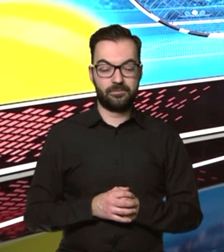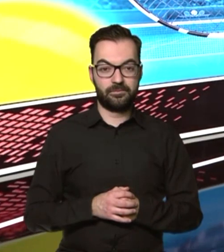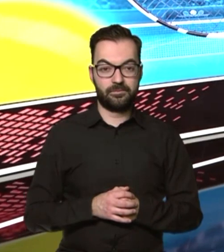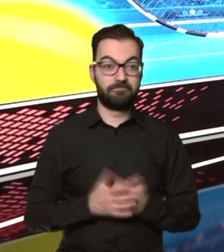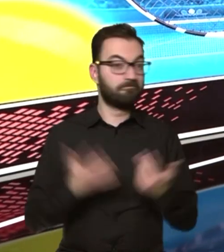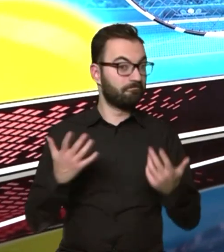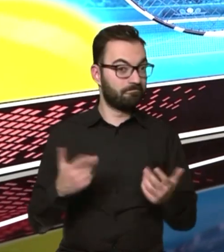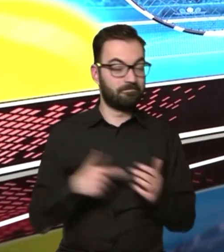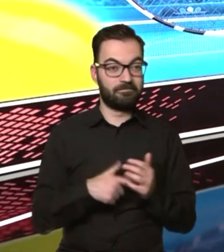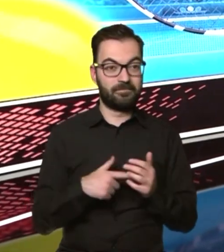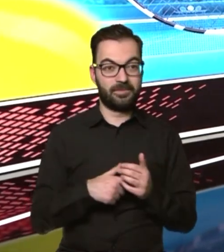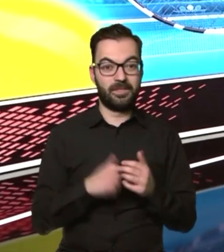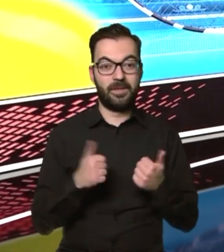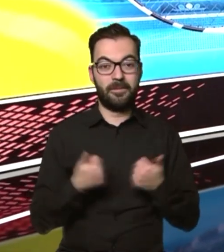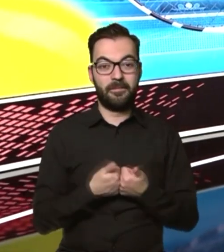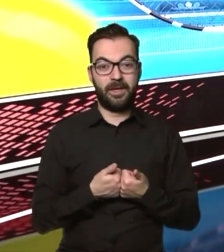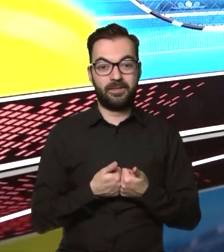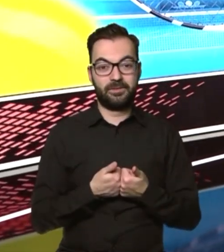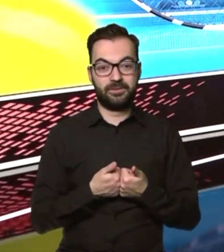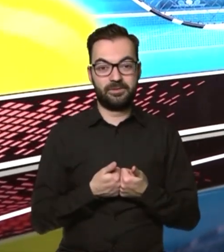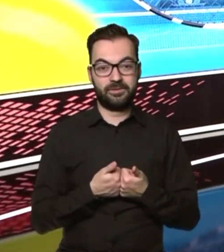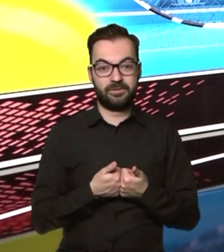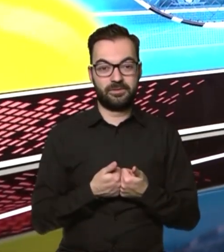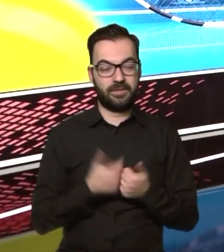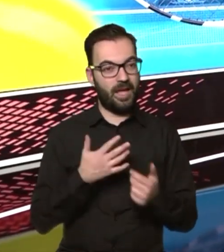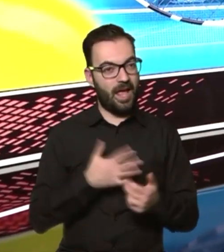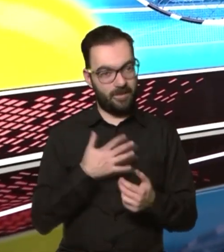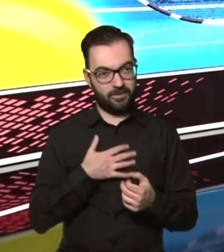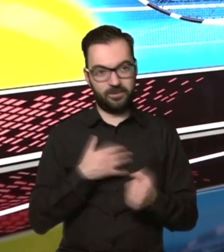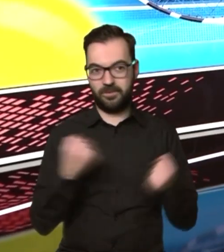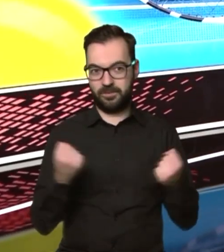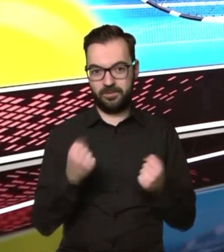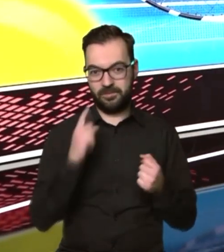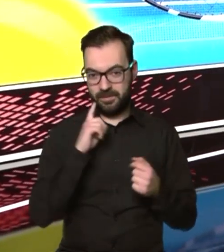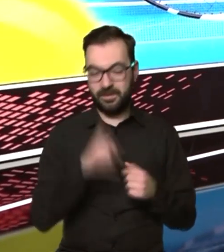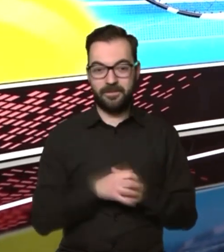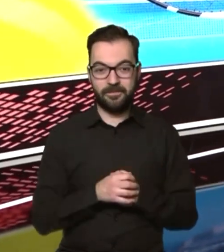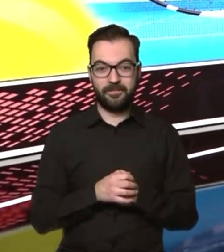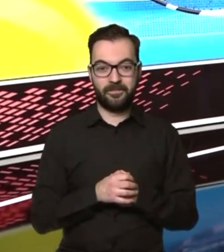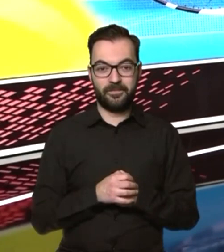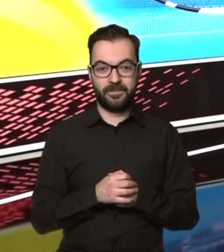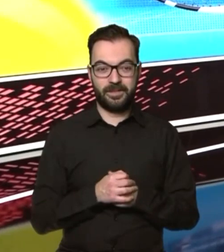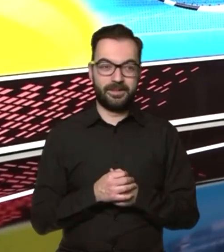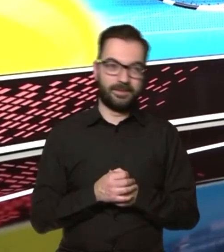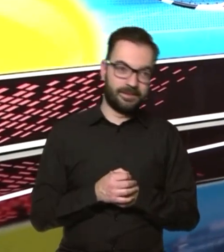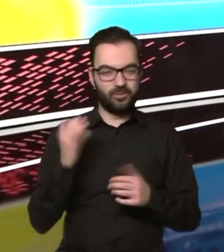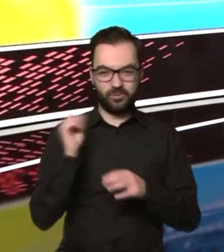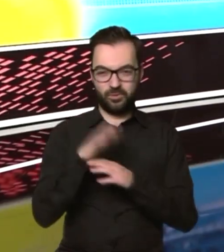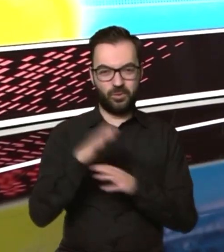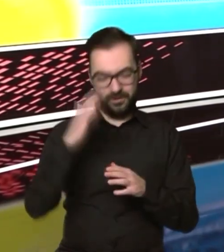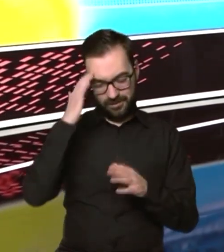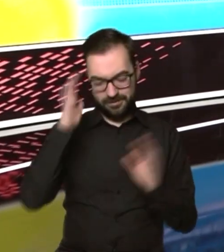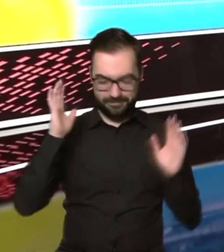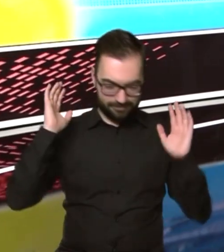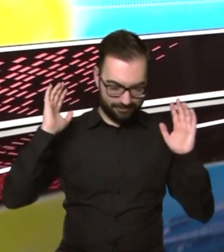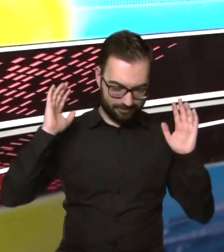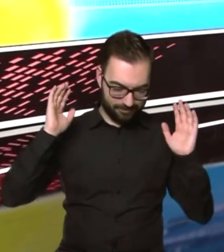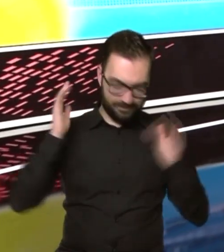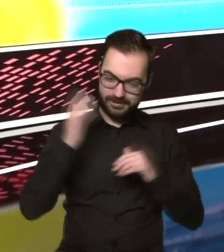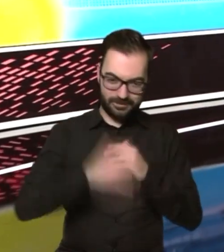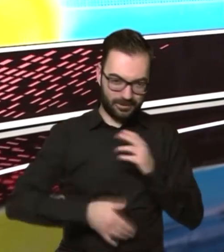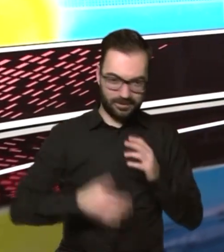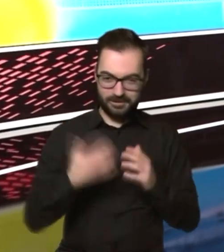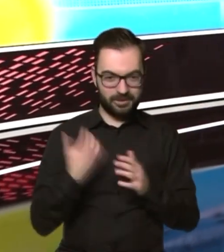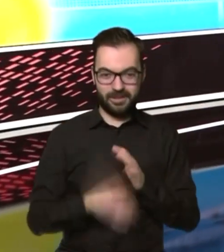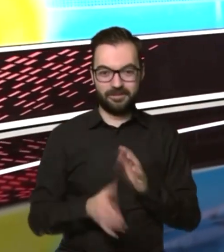Można powiedzieć, że ten mecz wzbudzał emocje i też no, w pewnym momencie kto prędzej czy